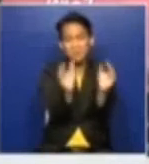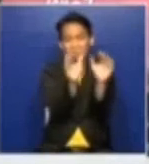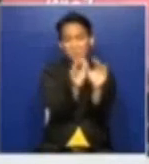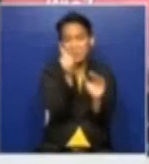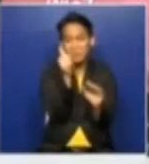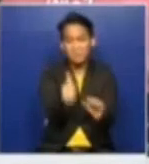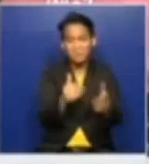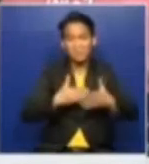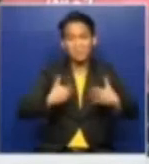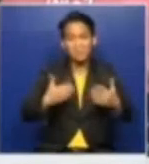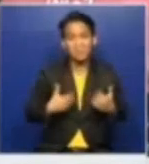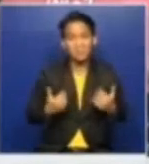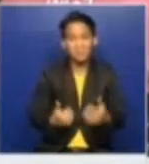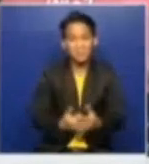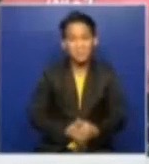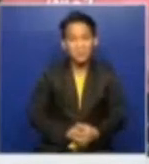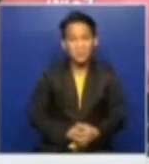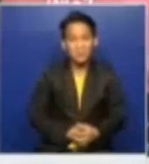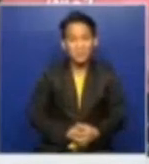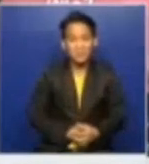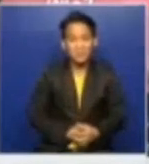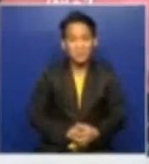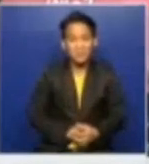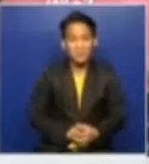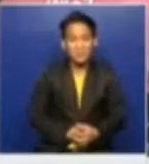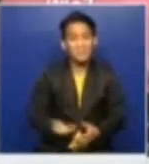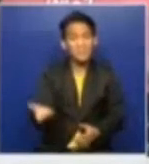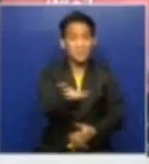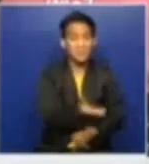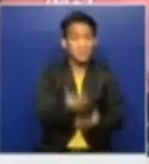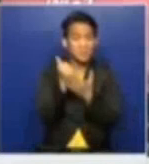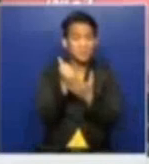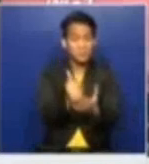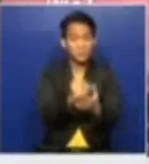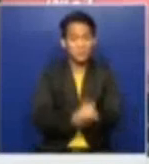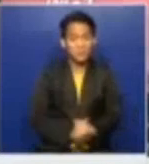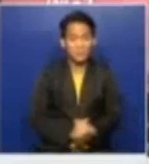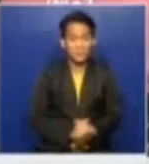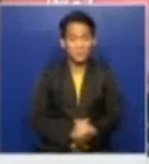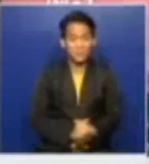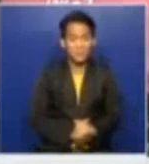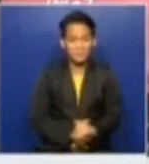เป็นสิ่งที่ผมและพวกเราคิดว่าคงจะได้ช่วยกันในเรื่องของการสนับสนุนให้มีกรรมาธิ